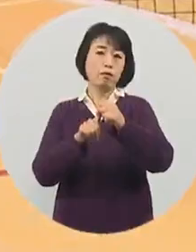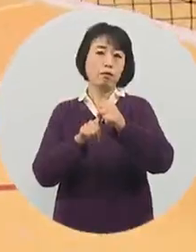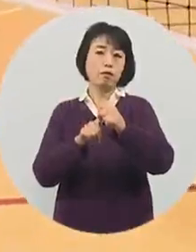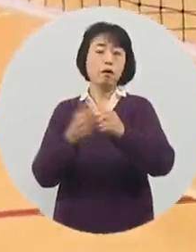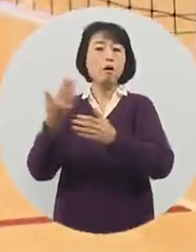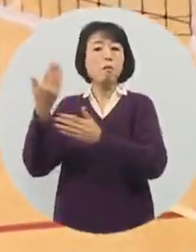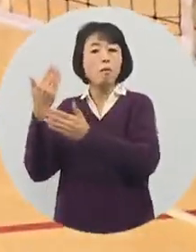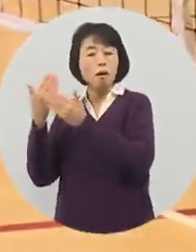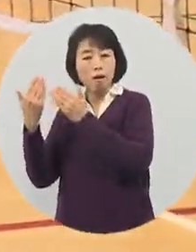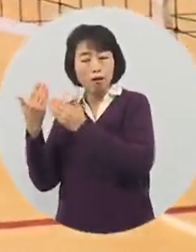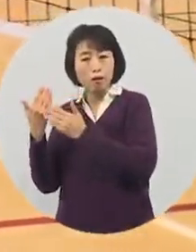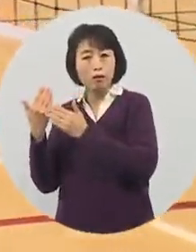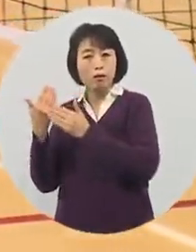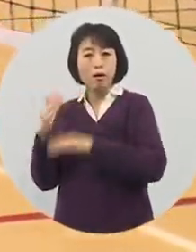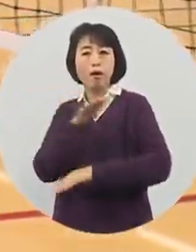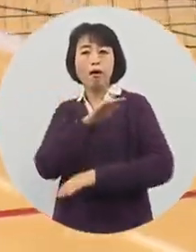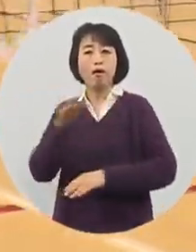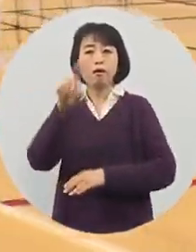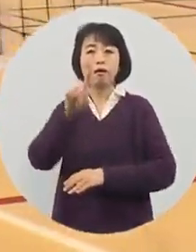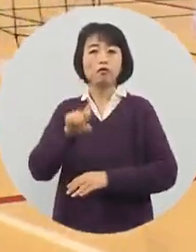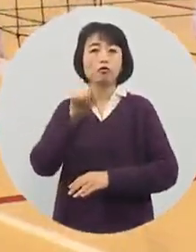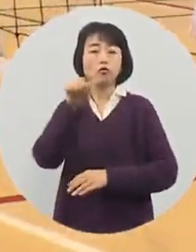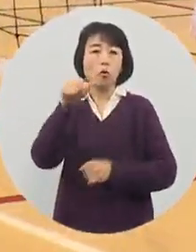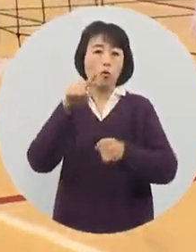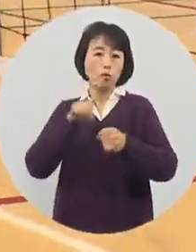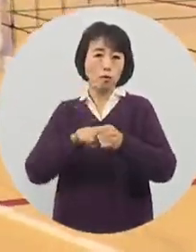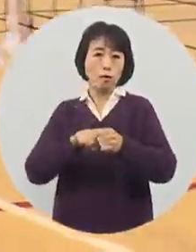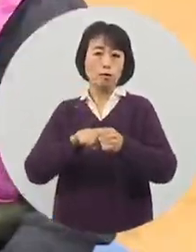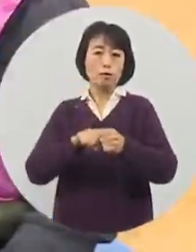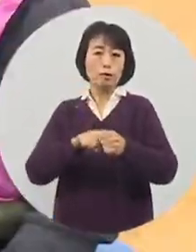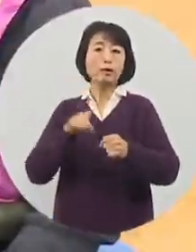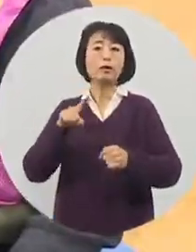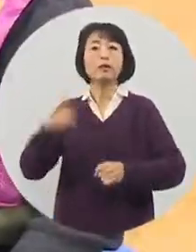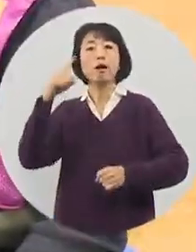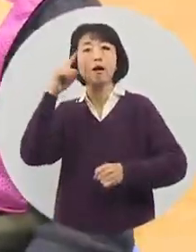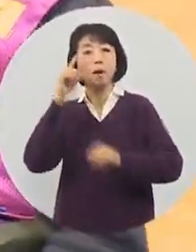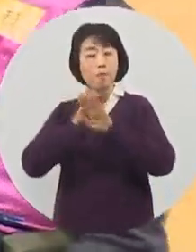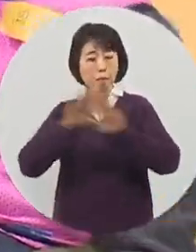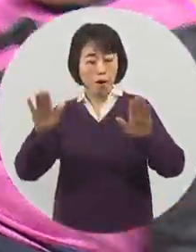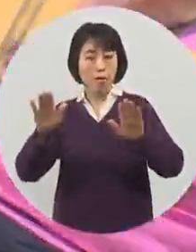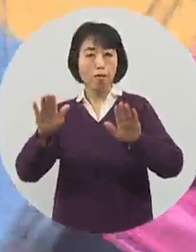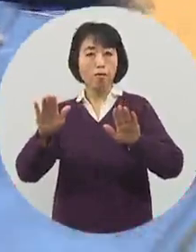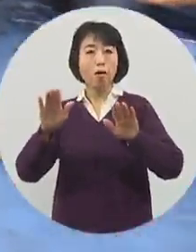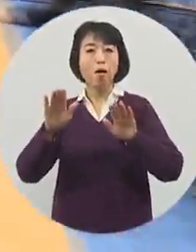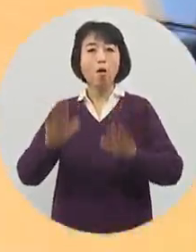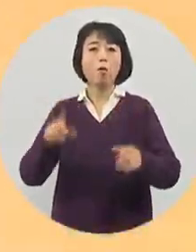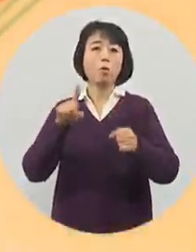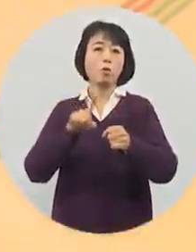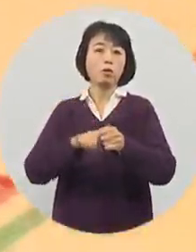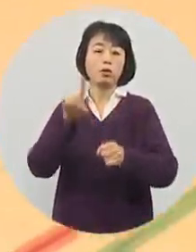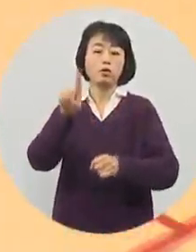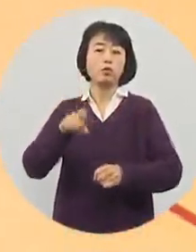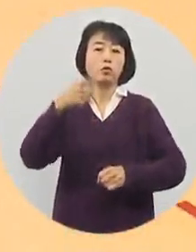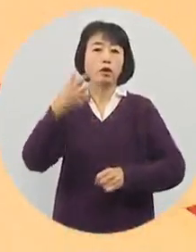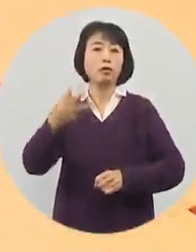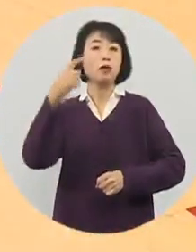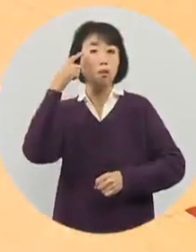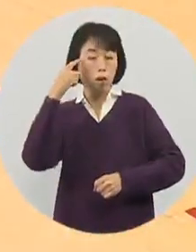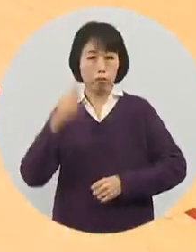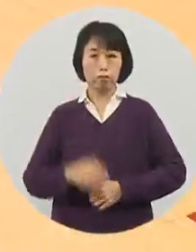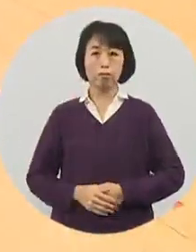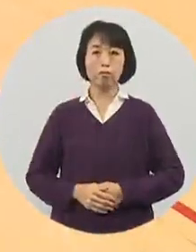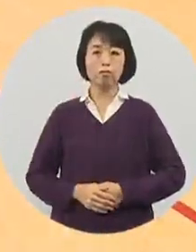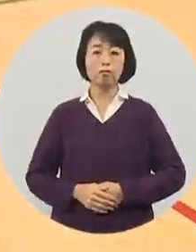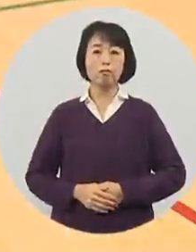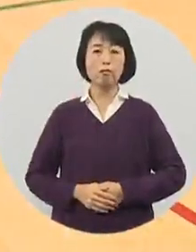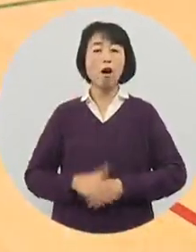ね平成15年に1回目が始まりまして、はい、今回で18回目になります。で、初代の